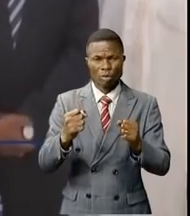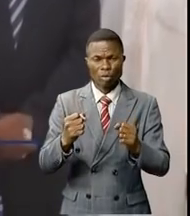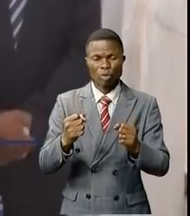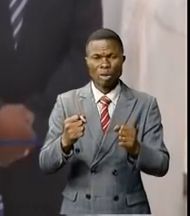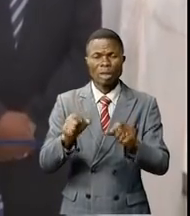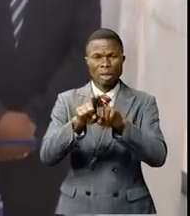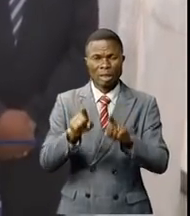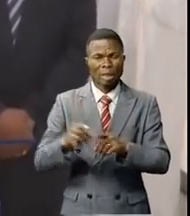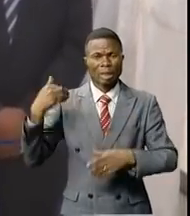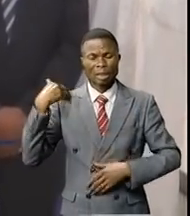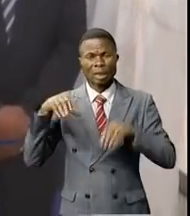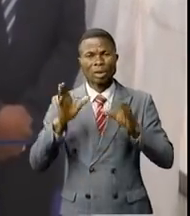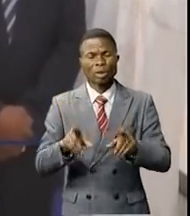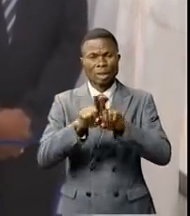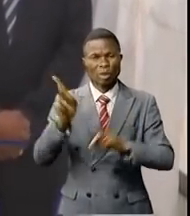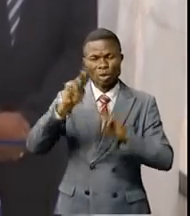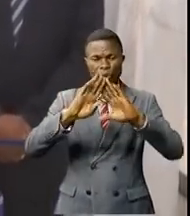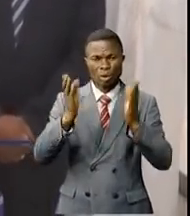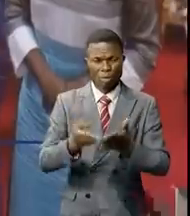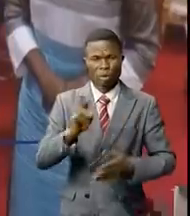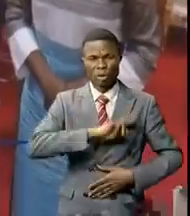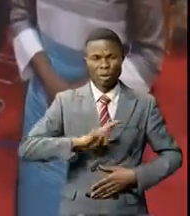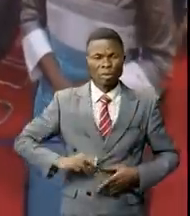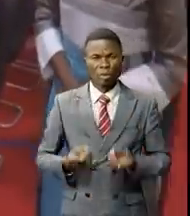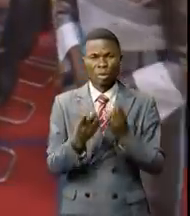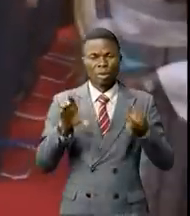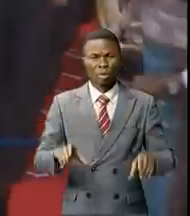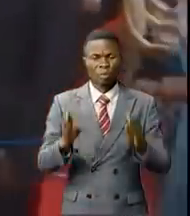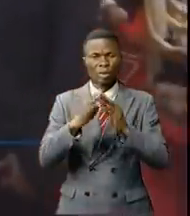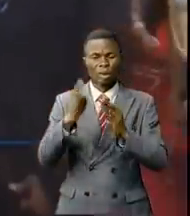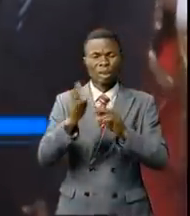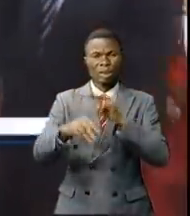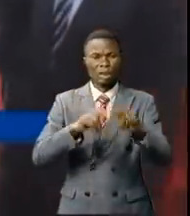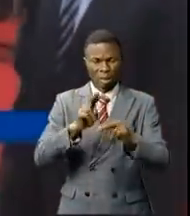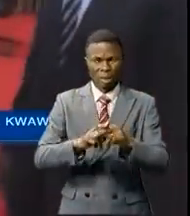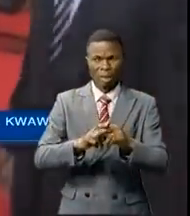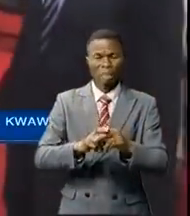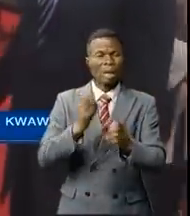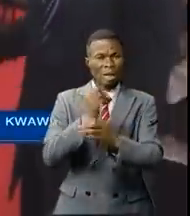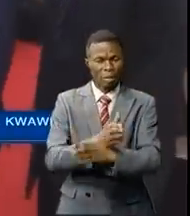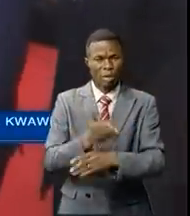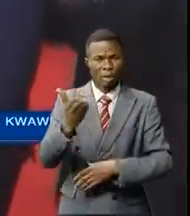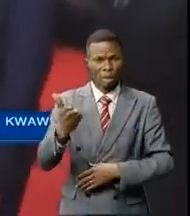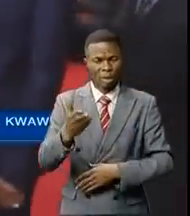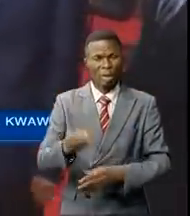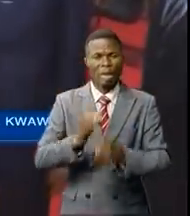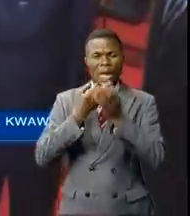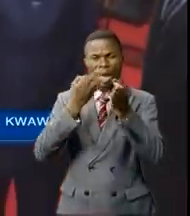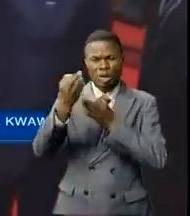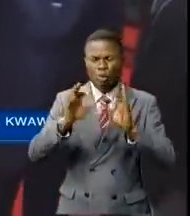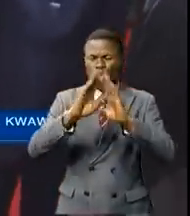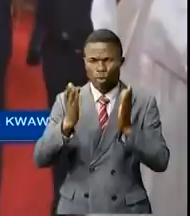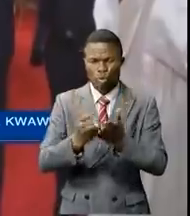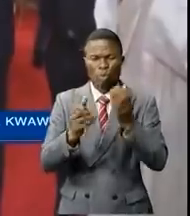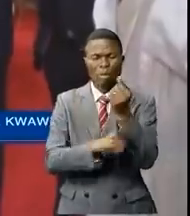l'état et du peuple rdcongolais l'assemblée nationale reste toujours disposé à fournir les détails à